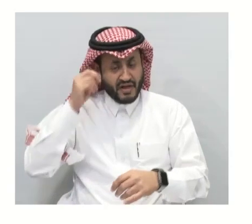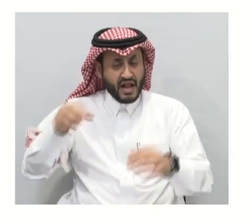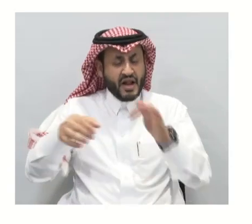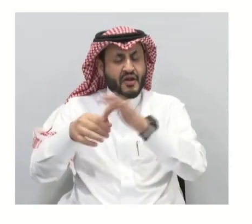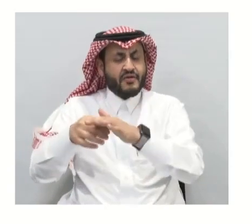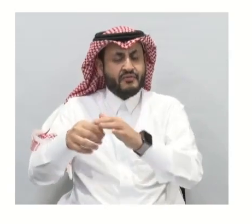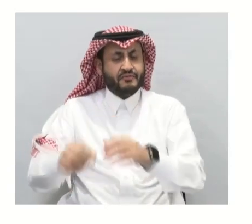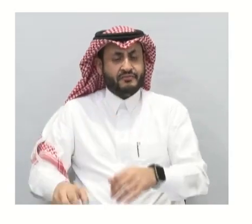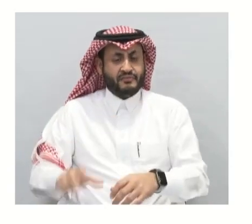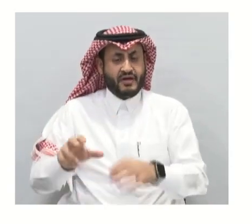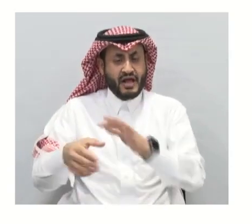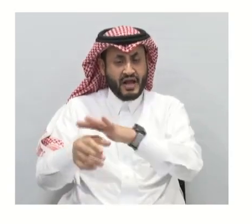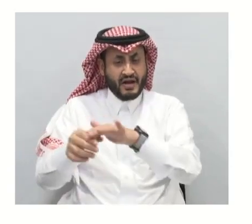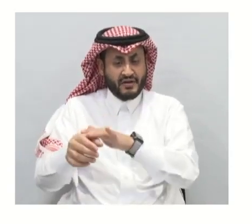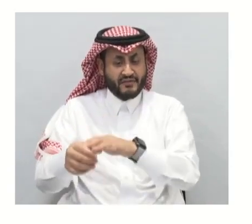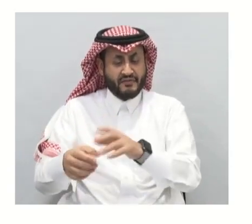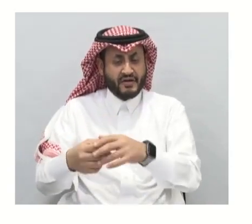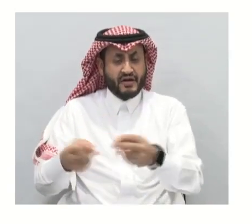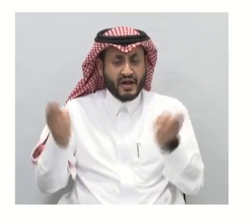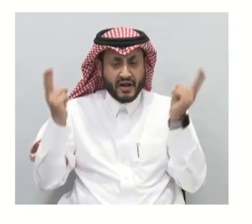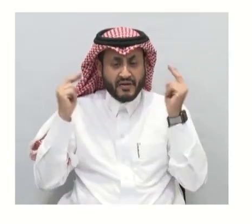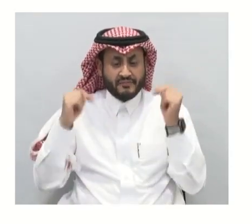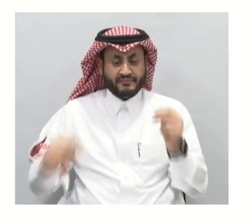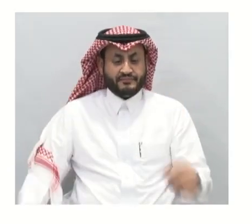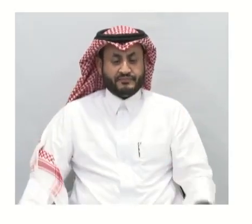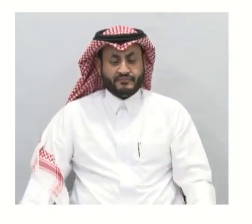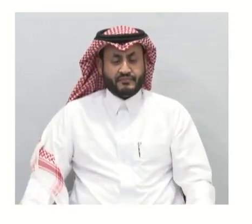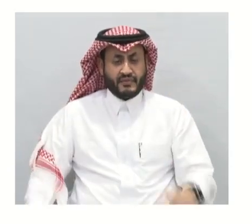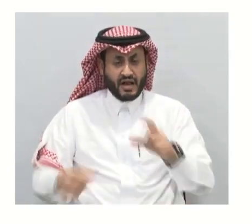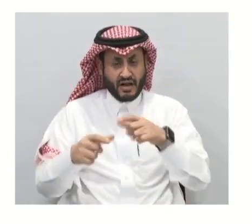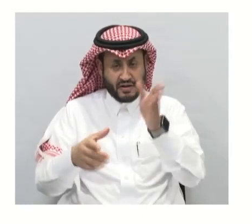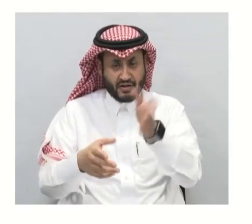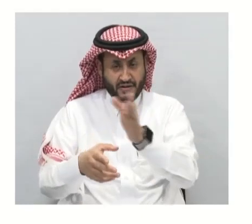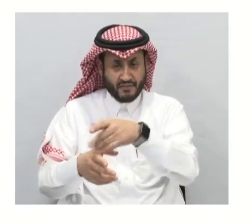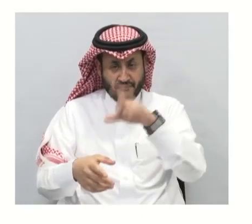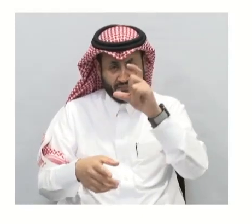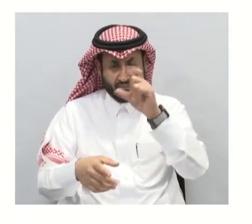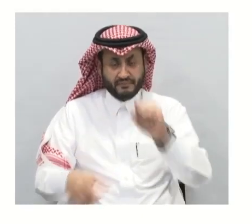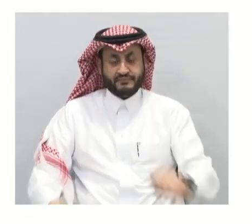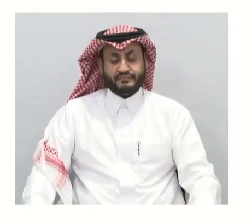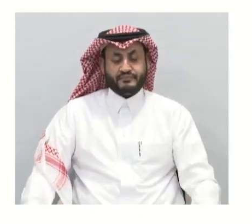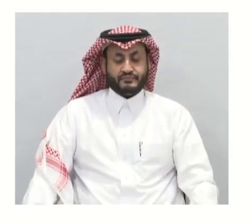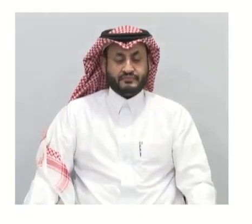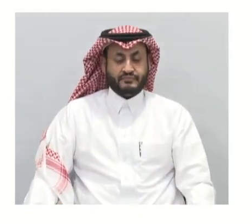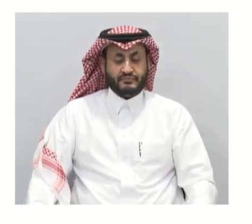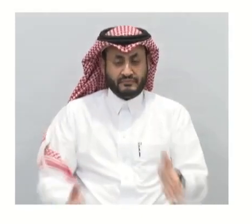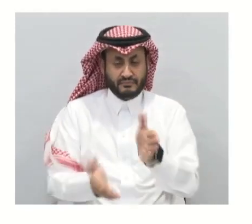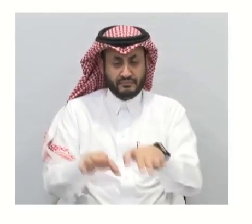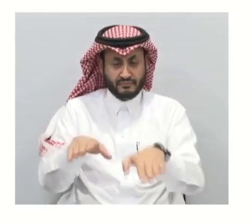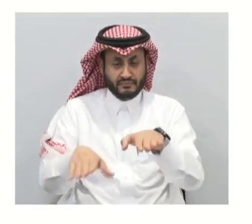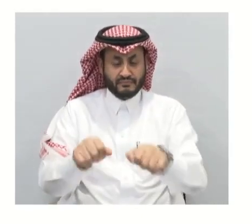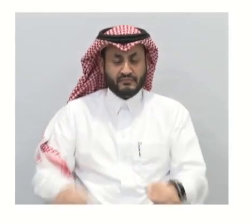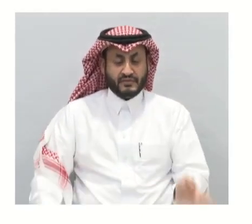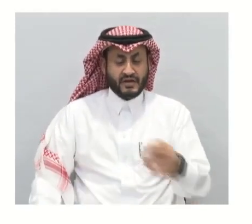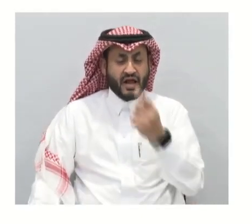القوقعه تقوم بوظيفه السمع والقنوات الهلاليه وظيفتها التوازن اما